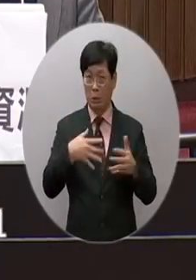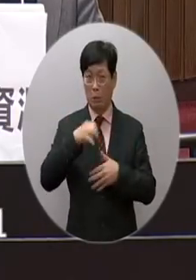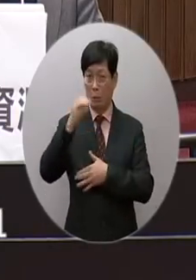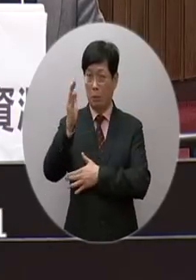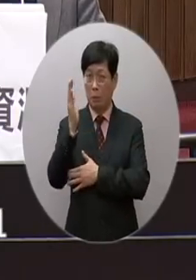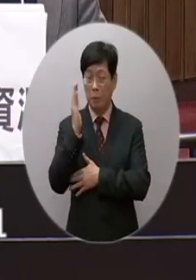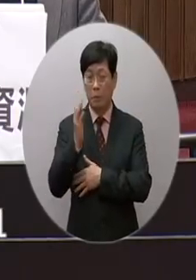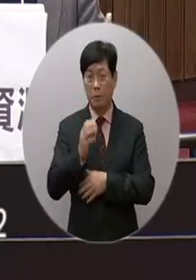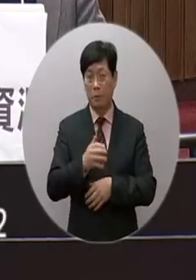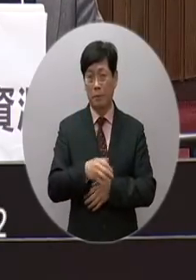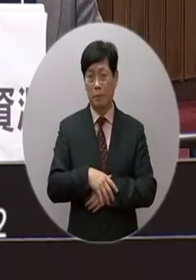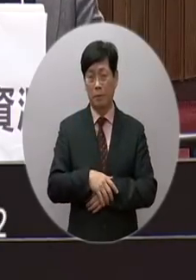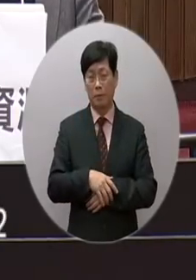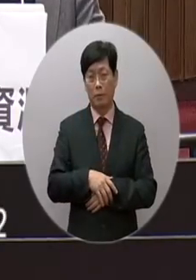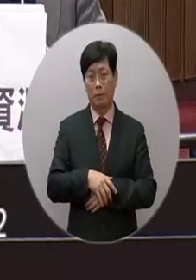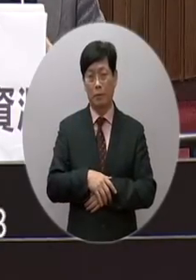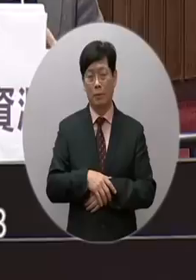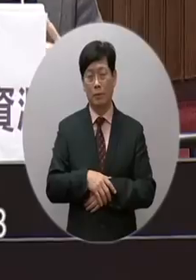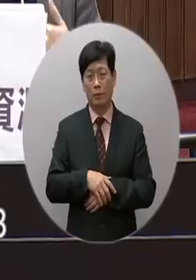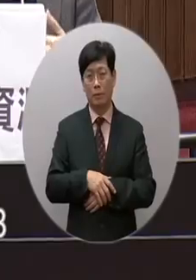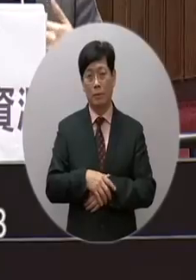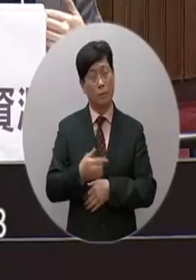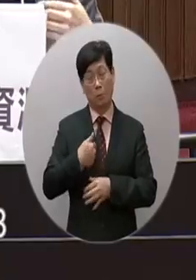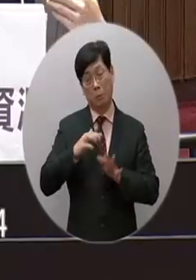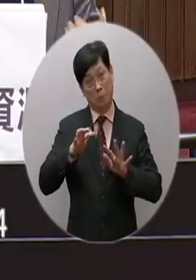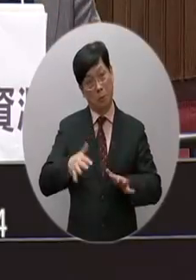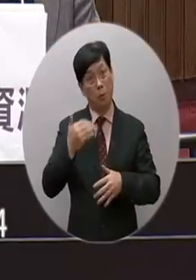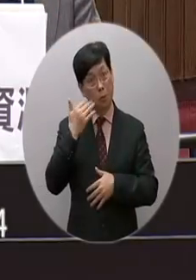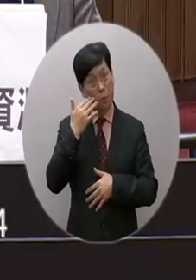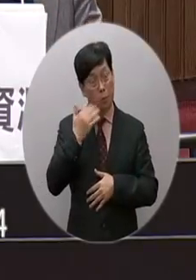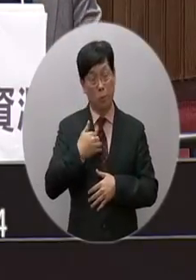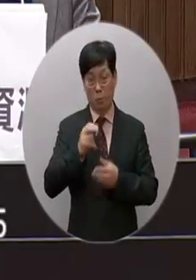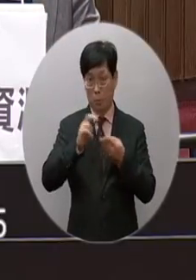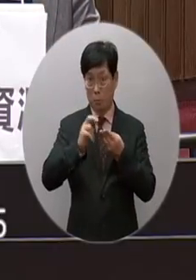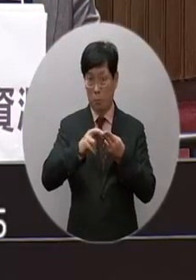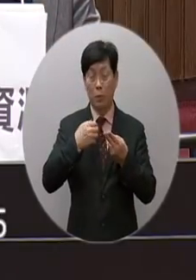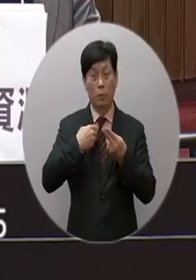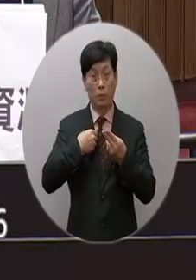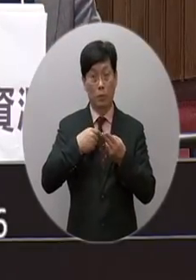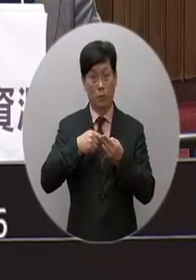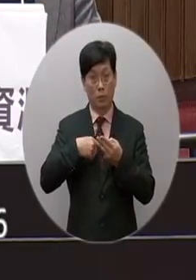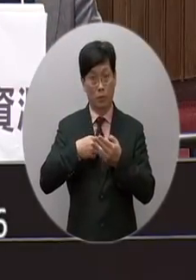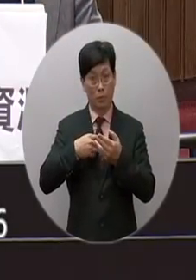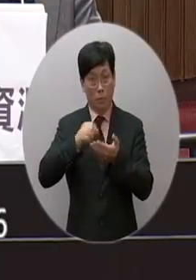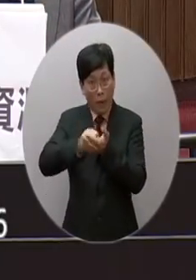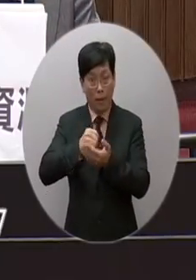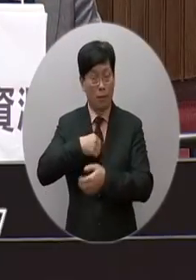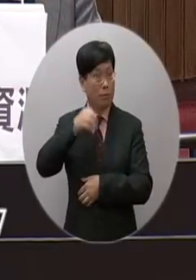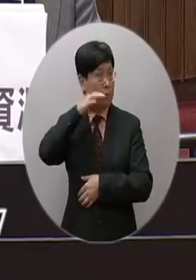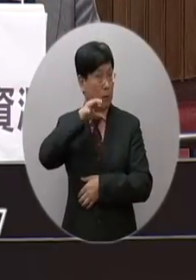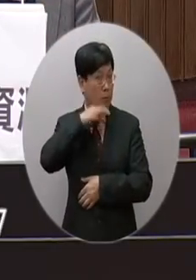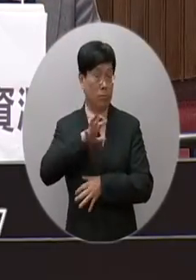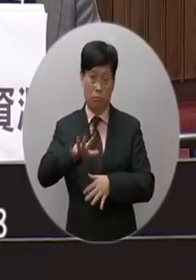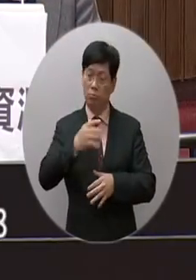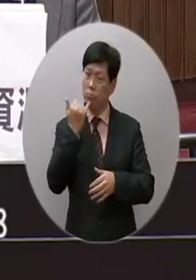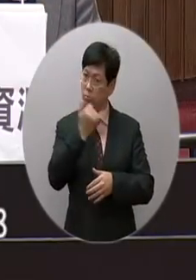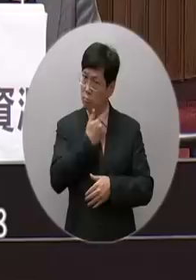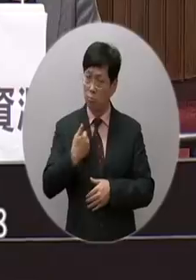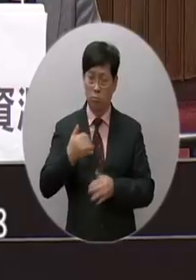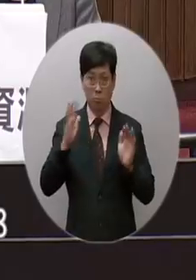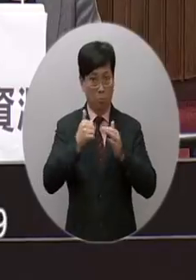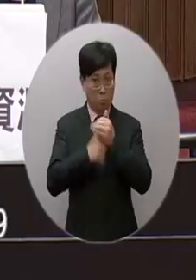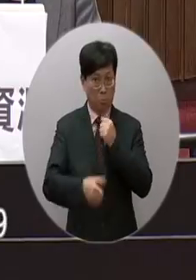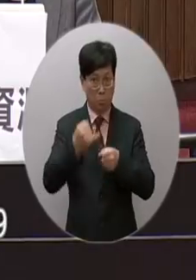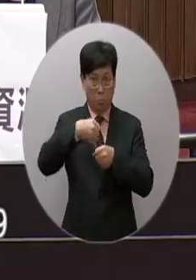市这个可能我今天如果我户籍在彰化的话，彰化是可能这个生育这